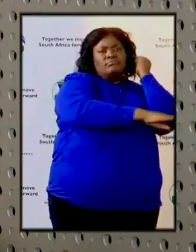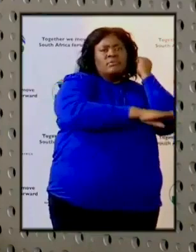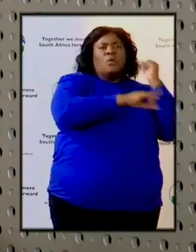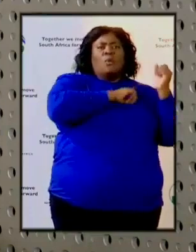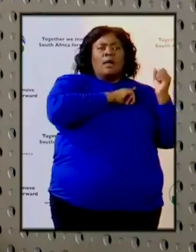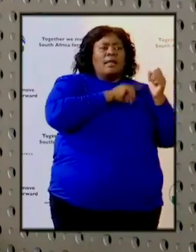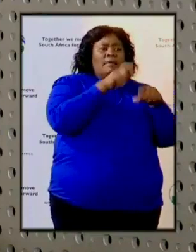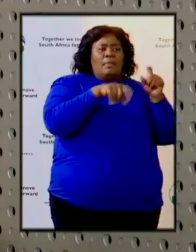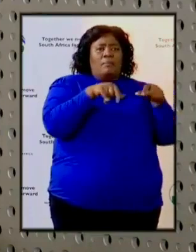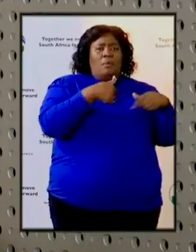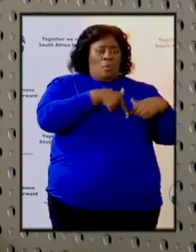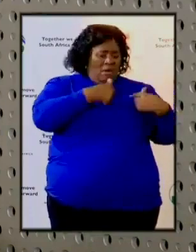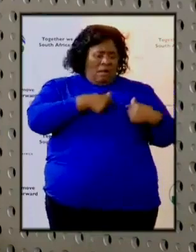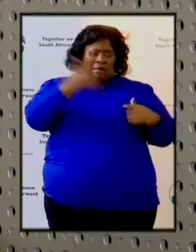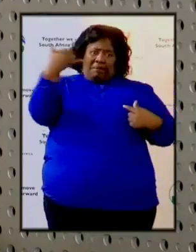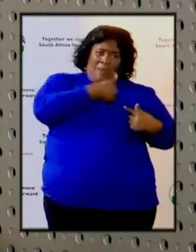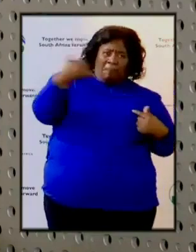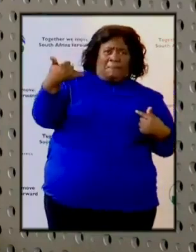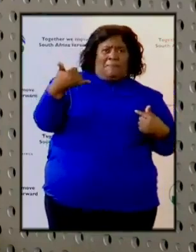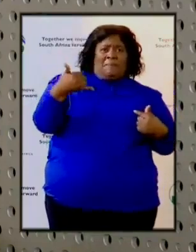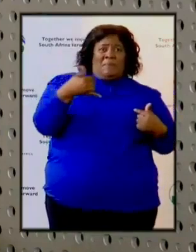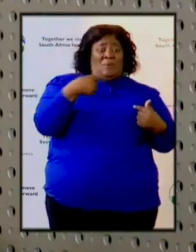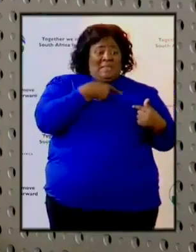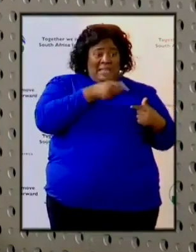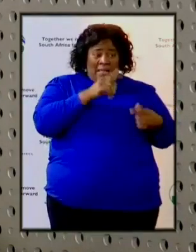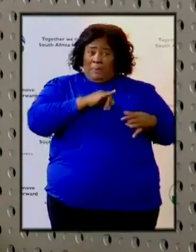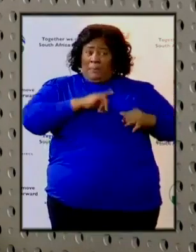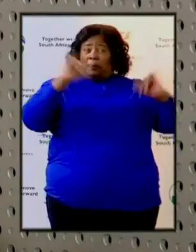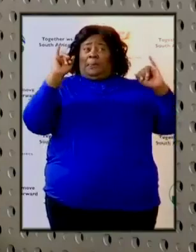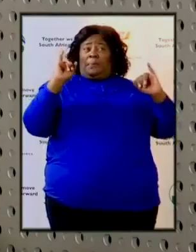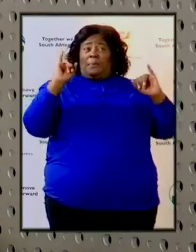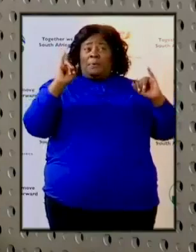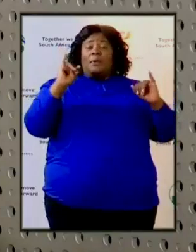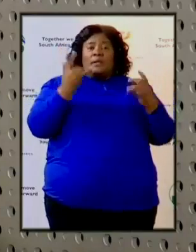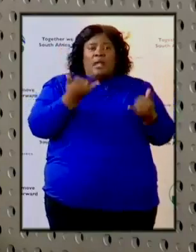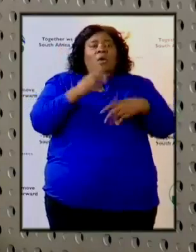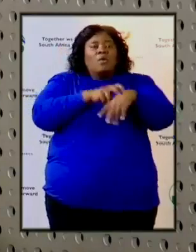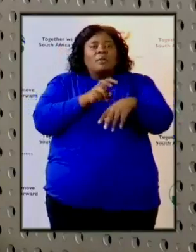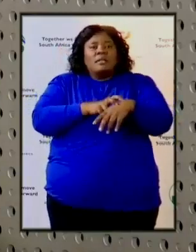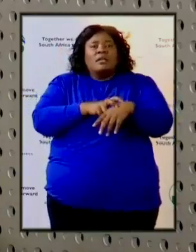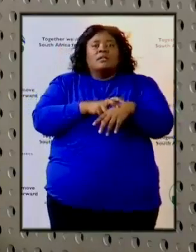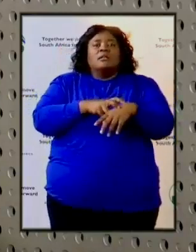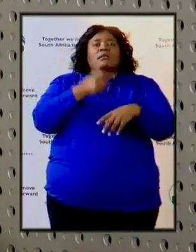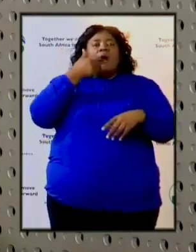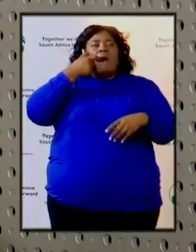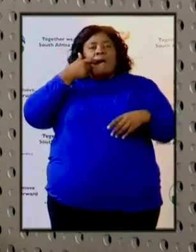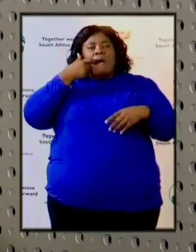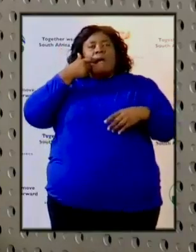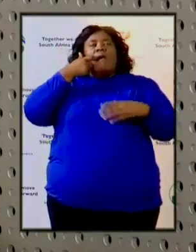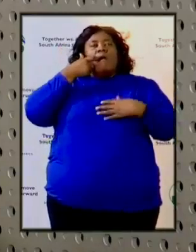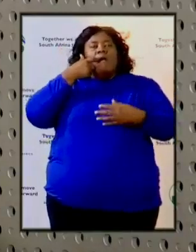ezigwaziwe abalimele kakhulu kufanele nabo bathathe le mshini edingwa abantu beCovid